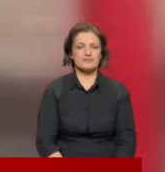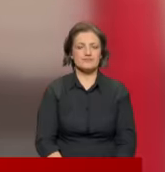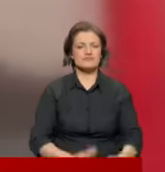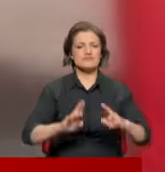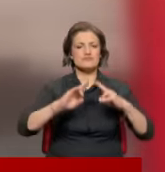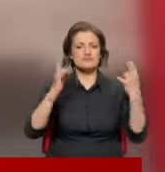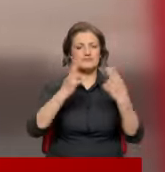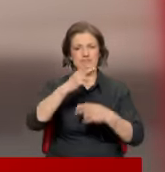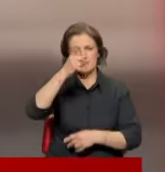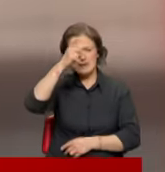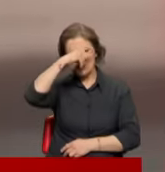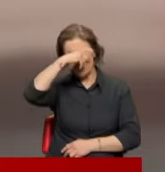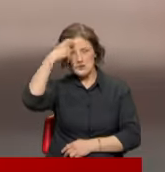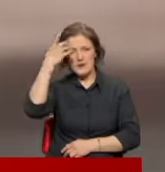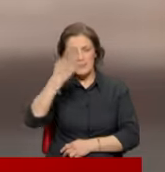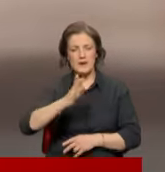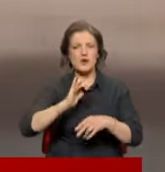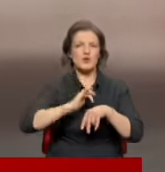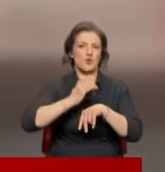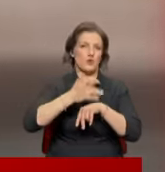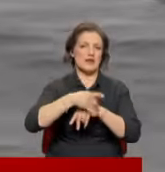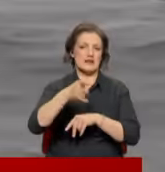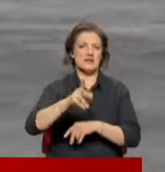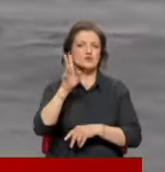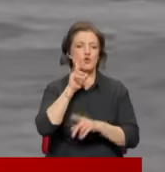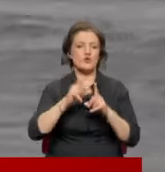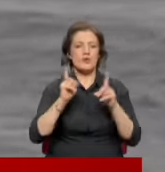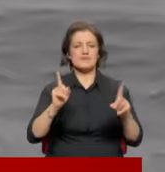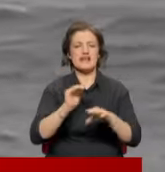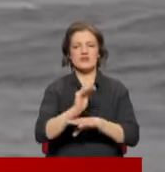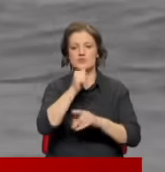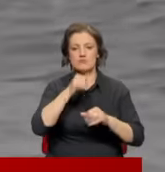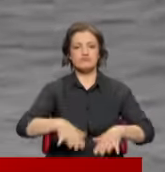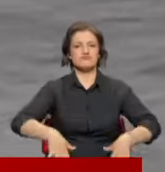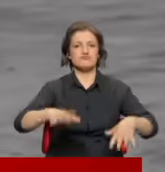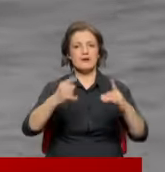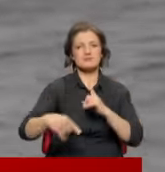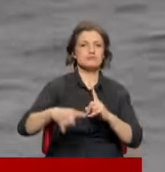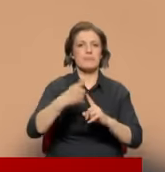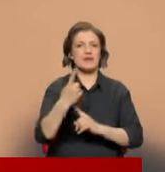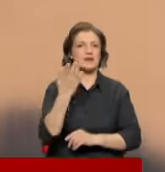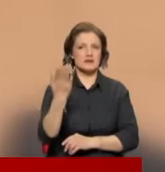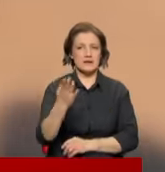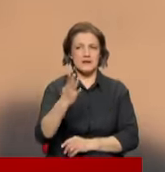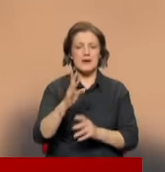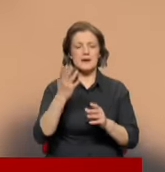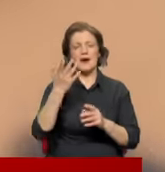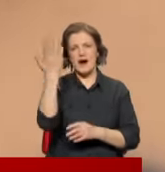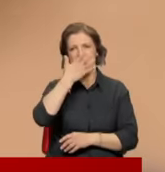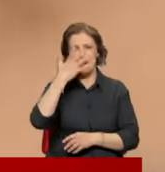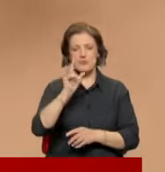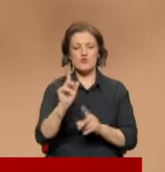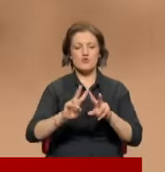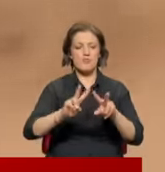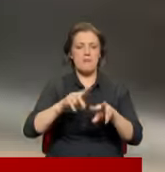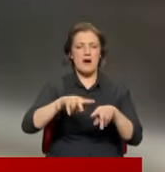Küresel ısınma ve iklim değişikliği Körfez ülkelerini de vurdu. Son dönemde yaşanan sel felaketlerine bir yenisi eklendi. Birleşik Arap Emirlikleri ve